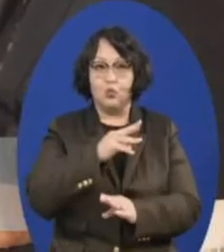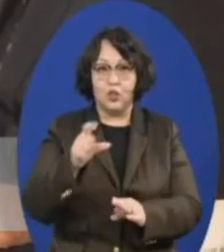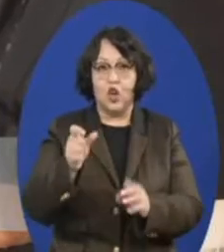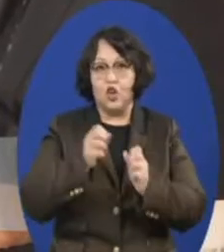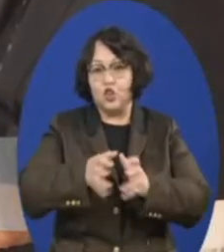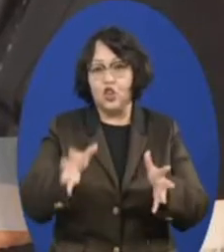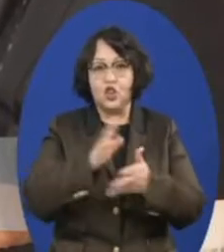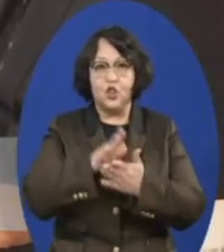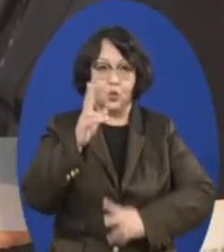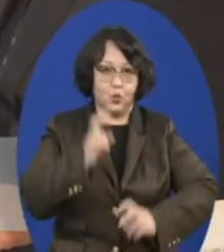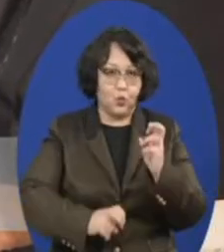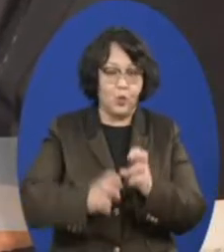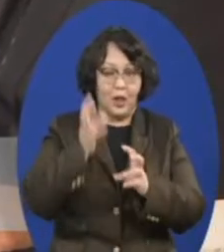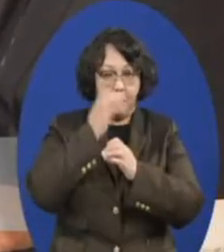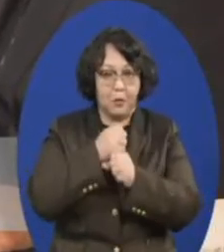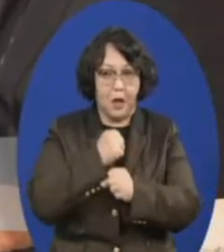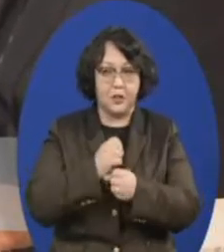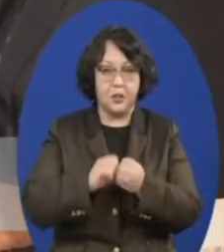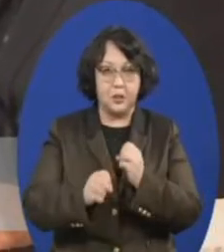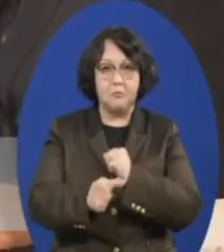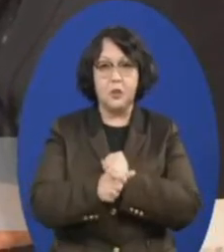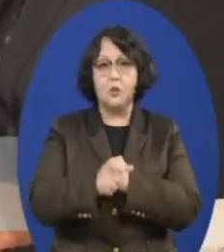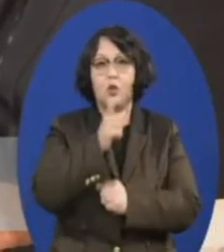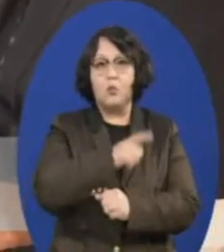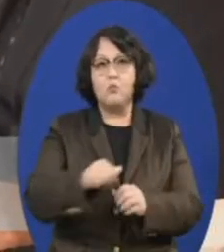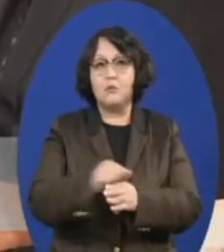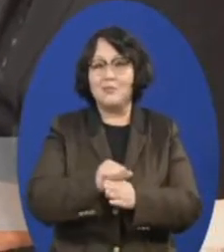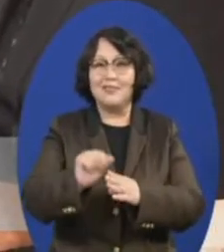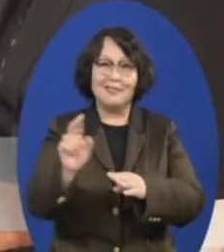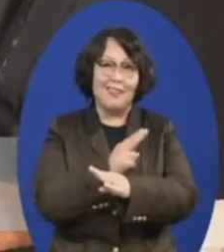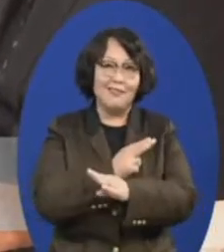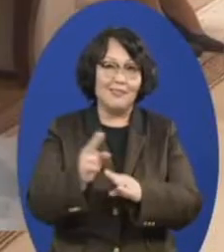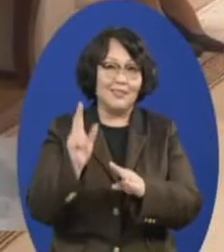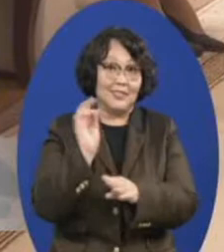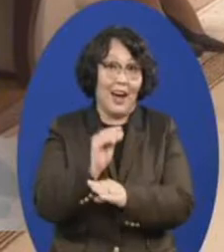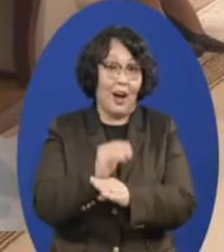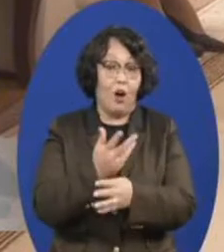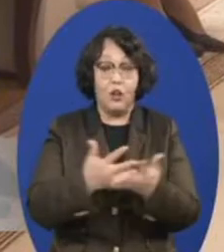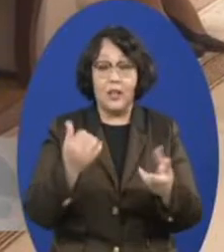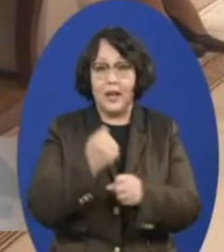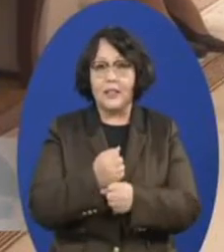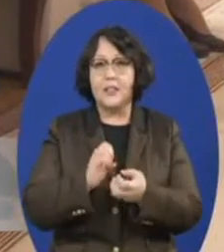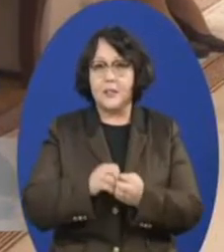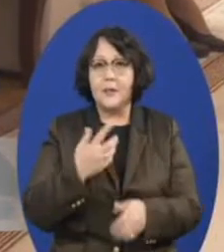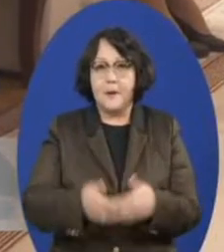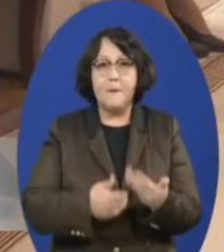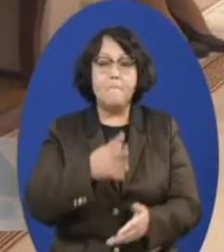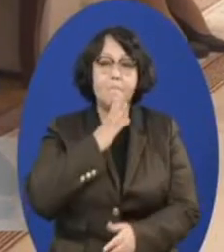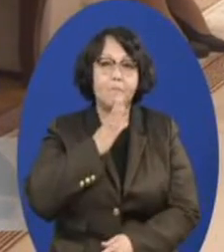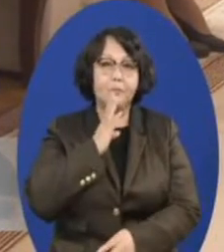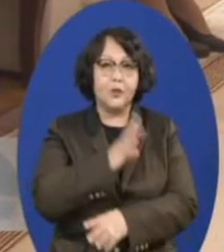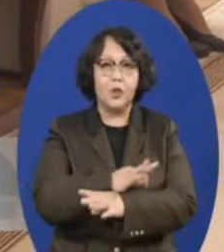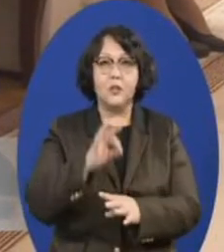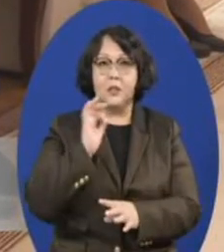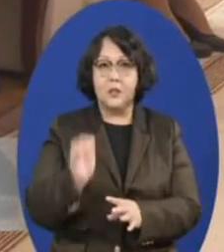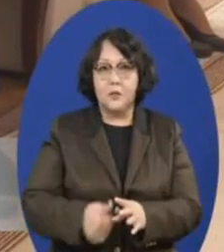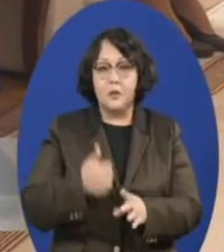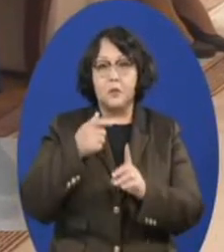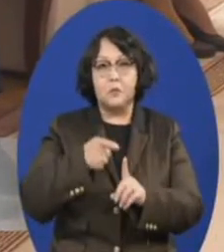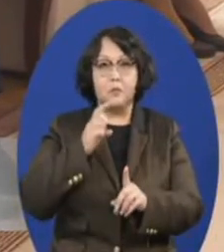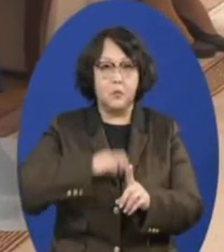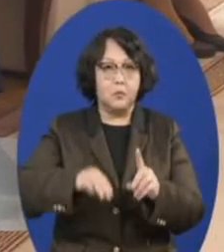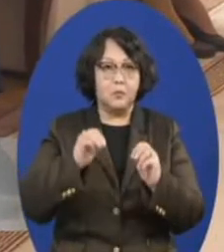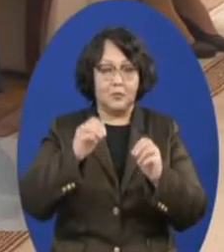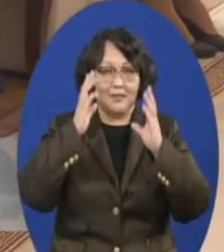өргөтгөл шинэ үйлдвэр болоод лабораторид ажиллах боломжсон хүчнийг сургаж дадлагжуулах зэрэг олон ажил өрнөх болно. Тиймээс төслийг